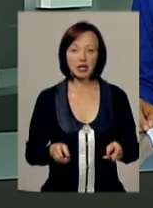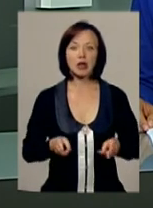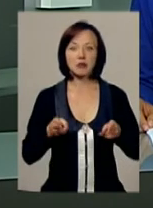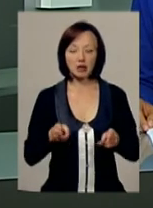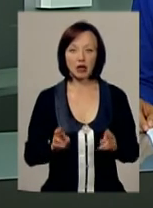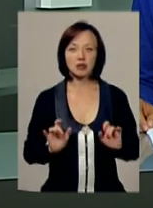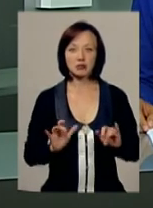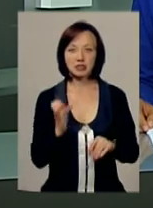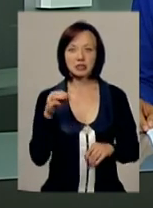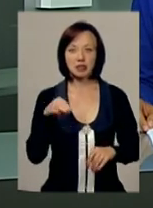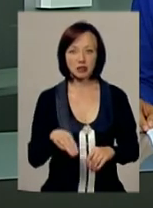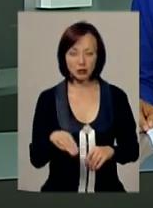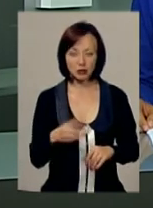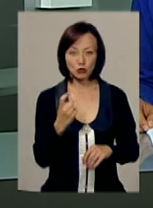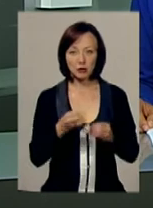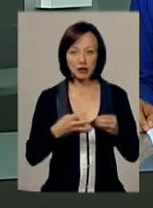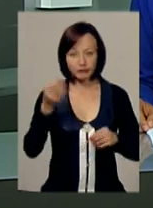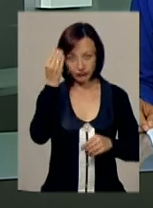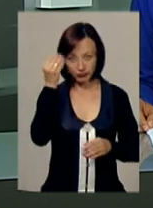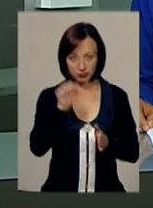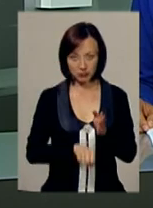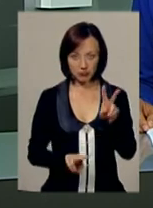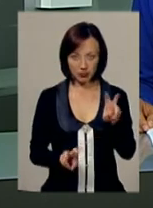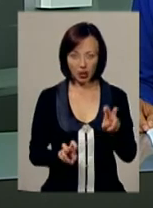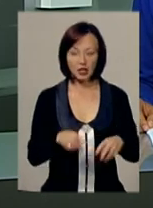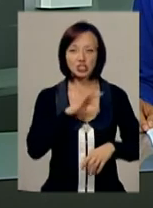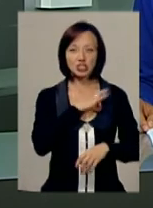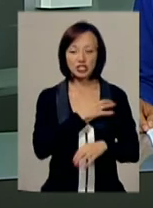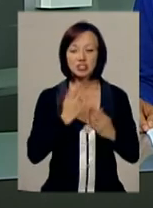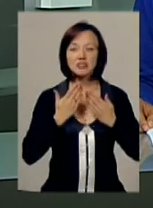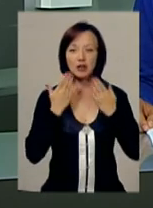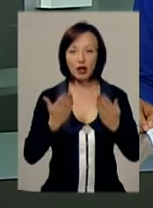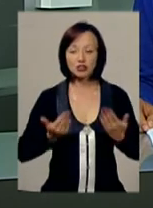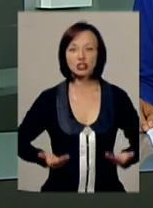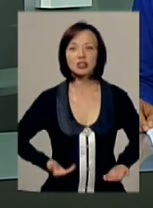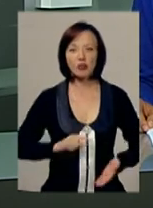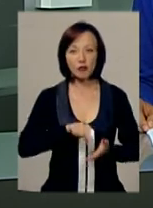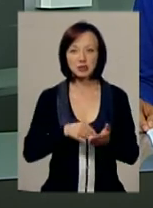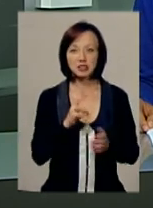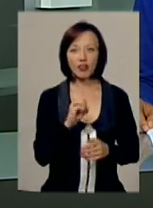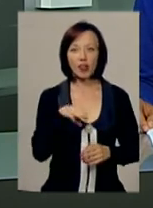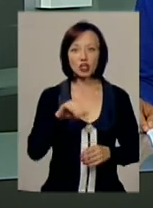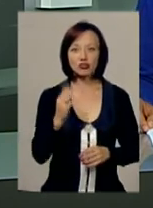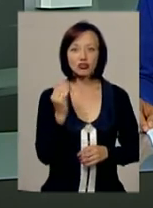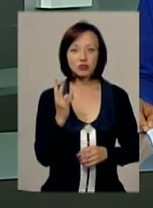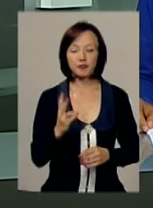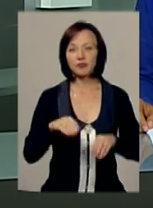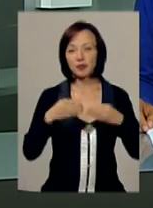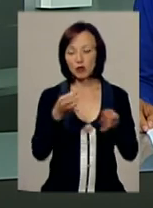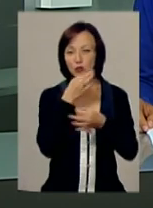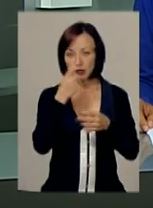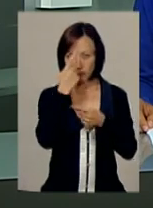статтею 115 «Умисне вбивство». Слідчі звертаються до жителів міста Нетішин з проханням надавати будь-яку інформацію, що